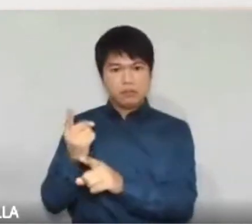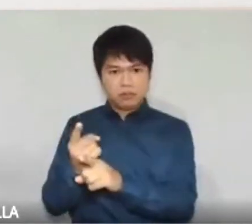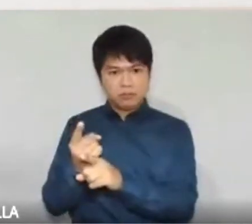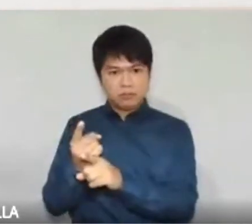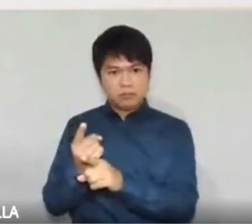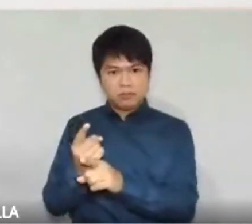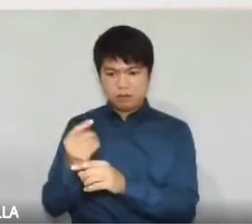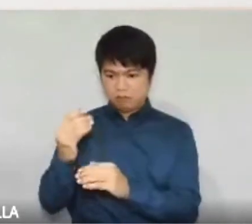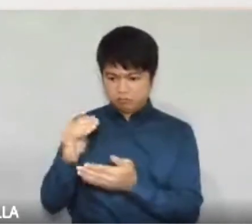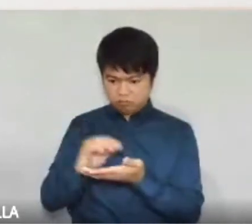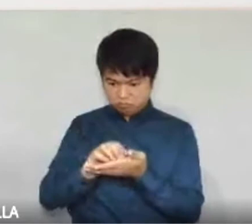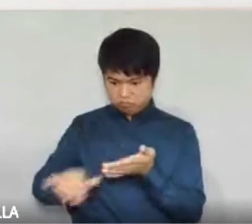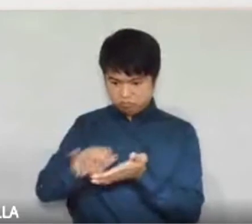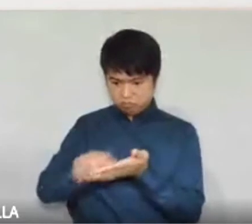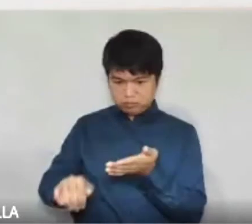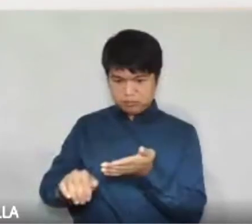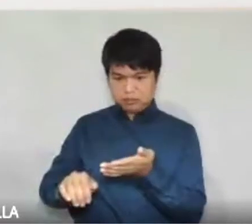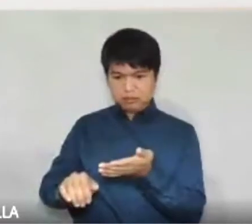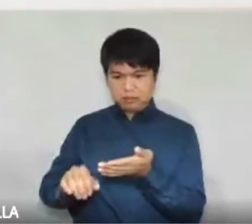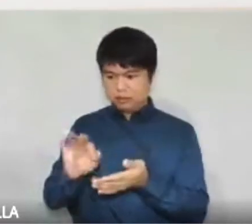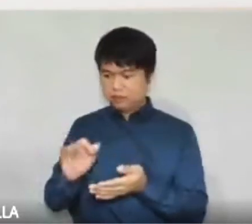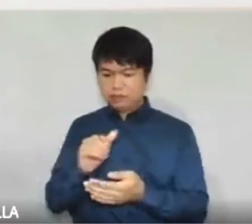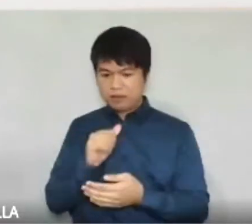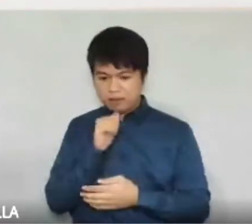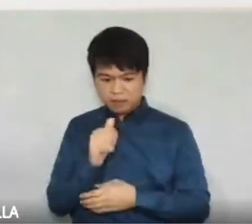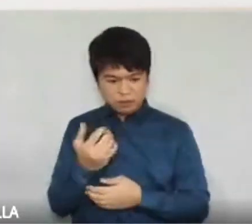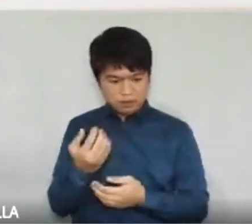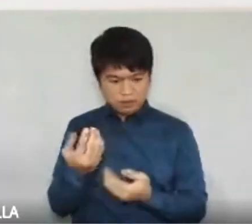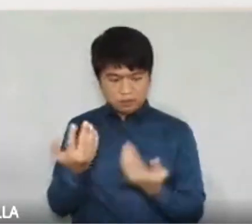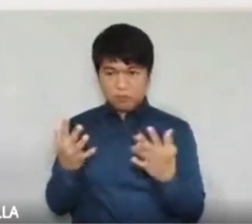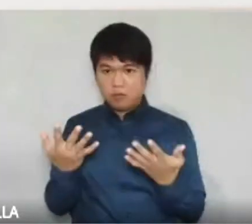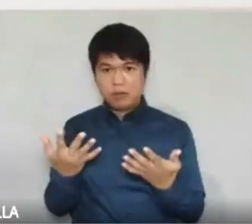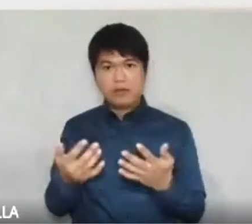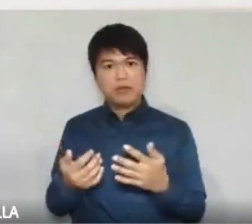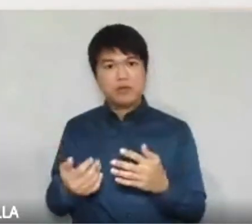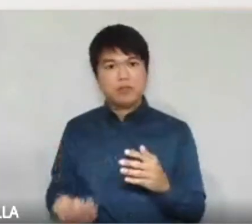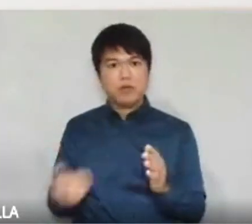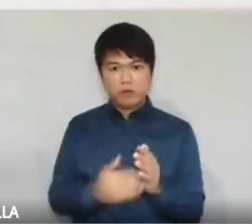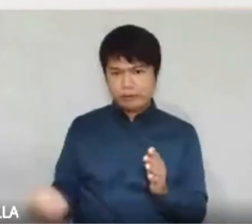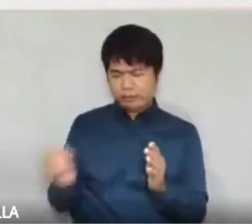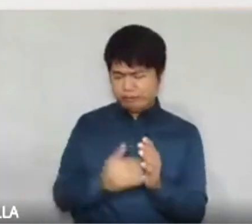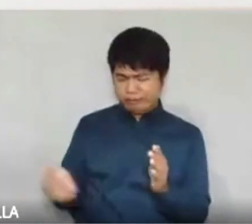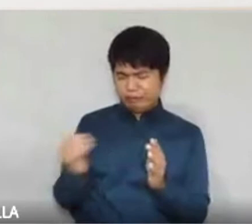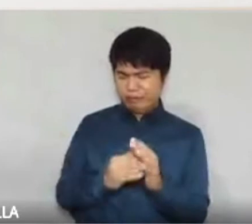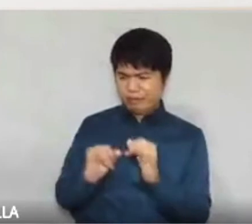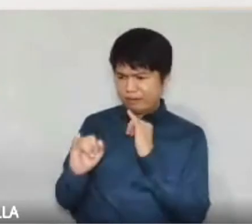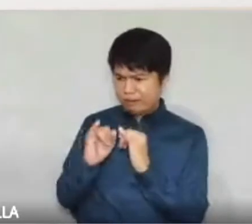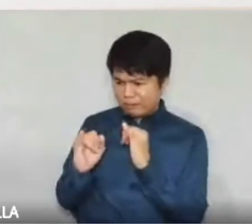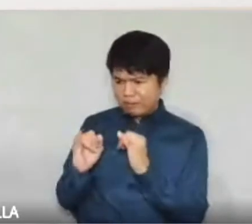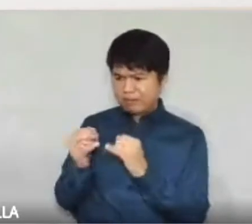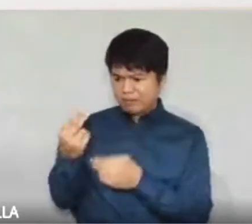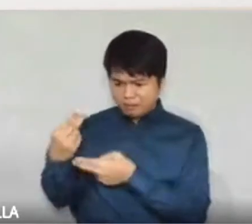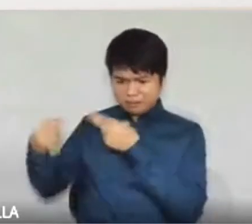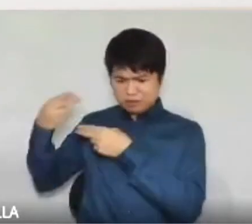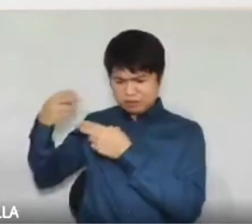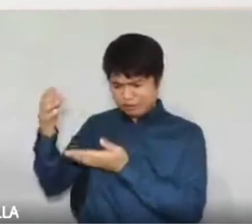Mababawasan, kung hindi man mawawala, ang paulit-ulit na panayam at history-taking